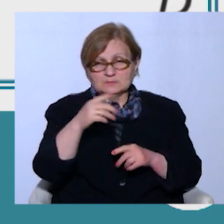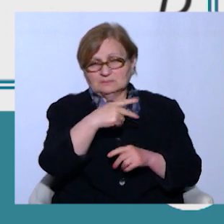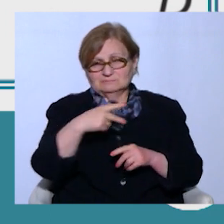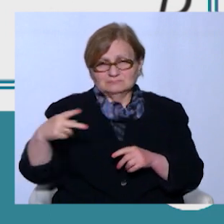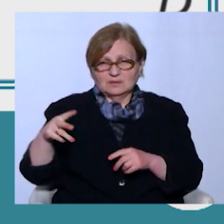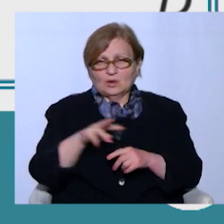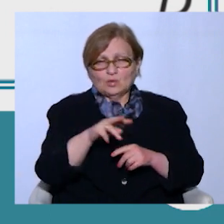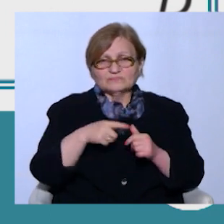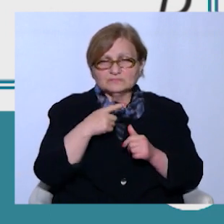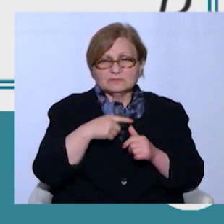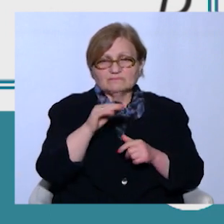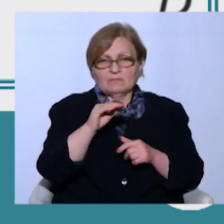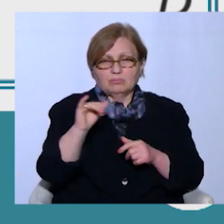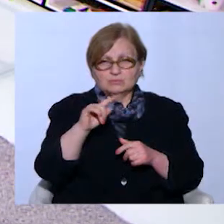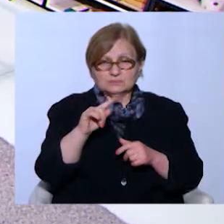AD ფუძეები.